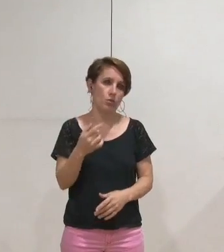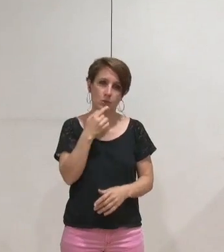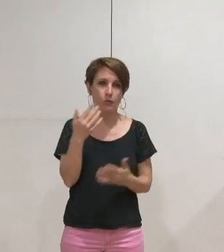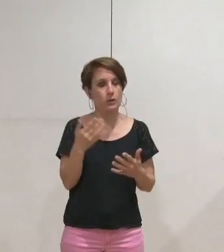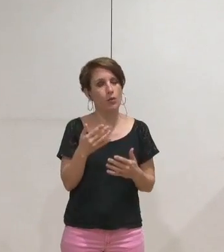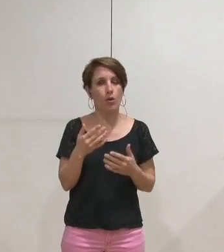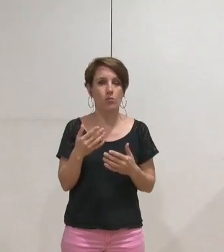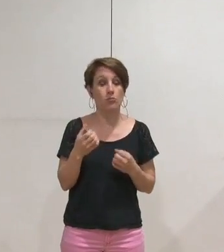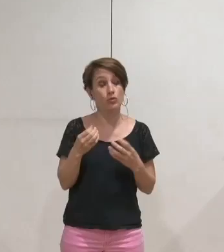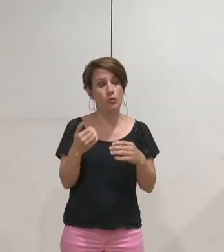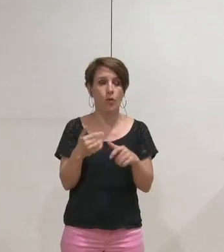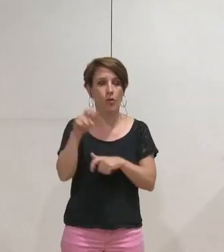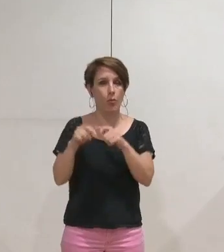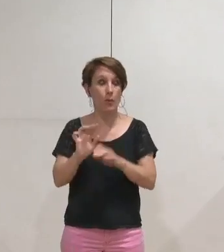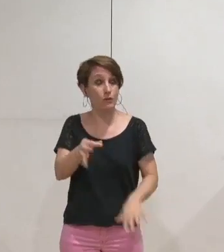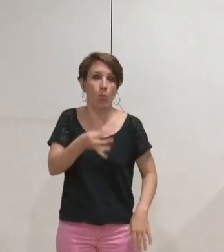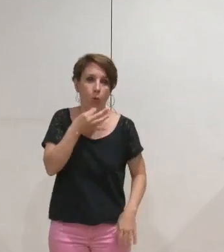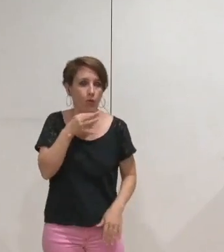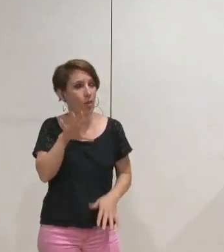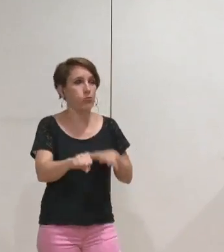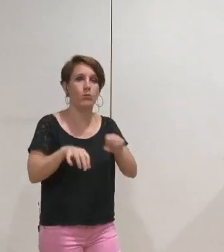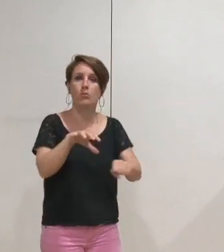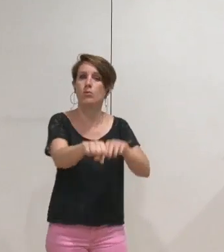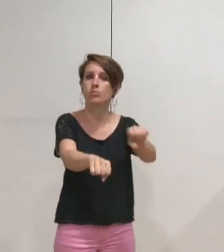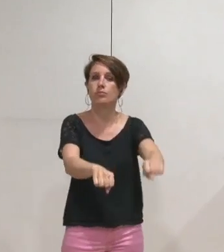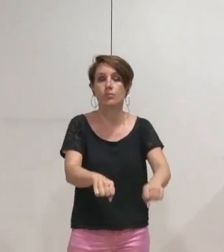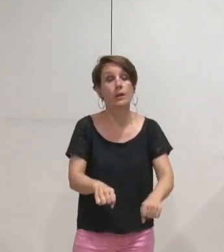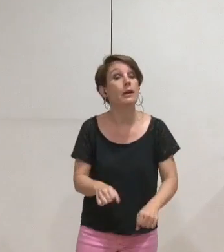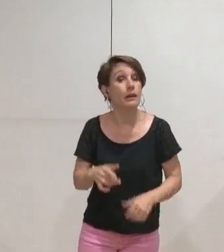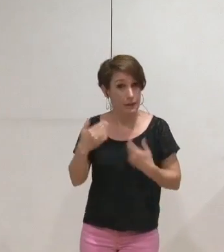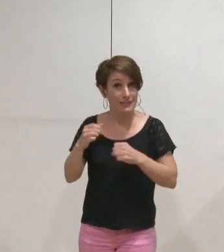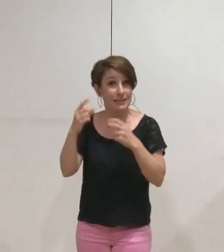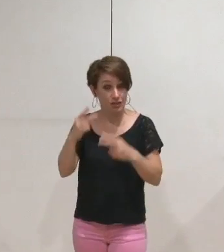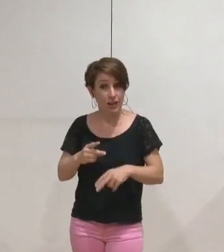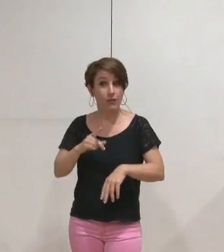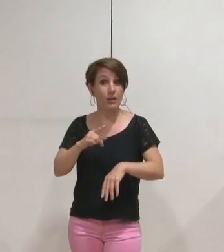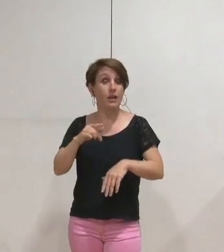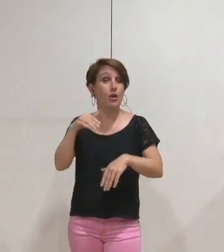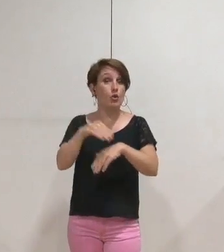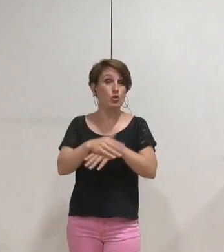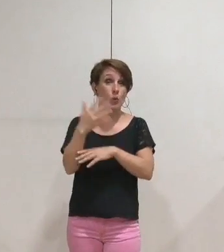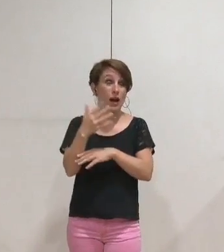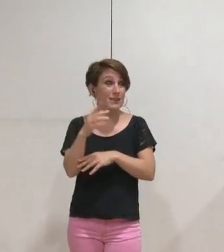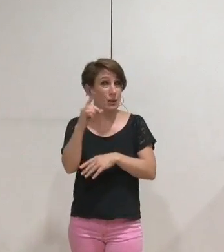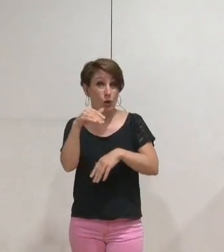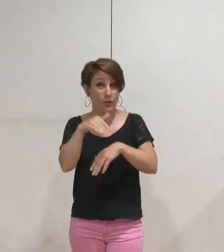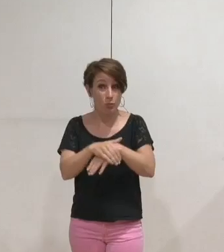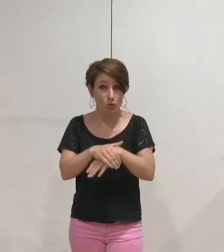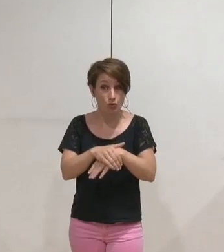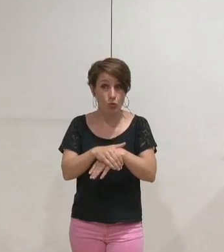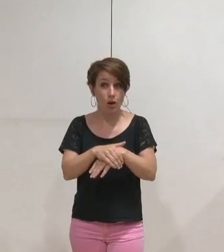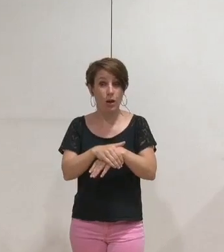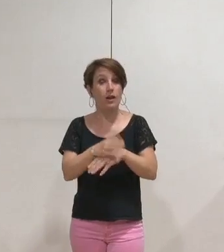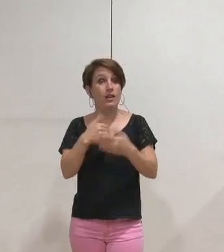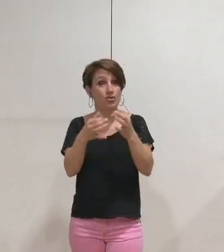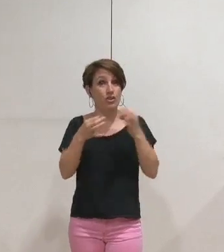d'opportunité et effectivement il nous est arrivé après mol un dimanche soir à 17h de voir des élus de cette de ce